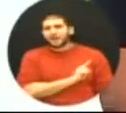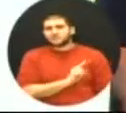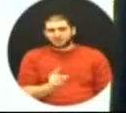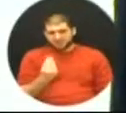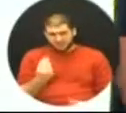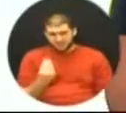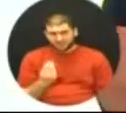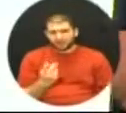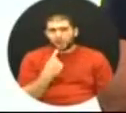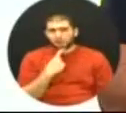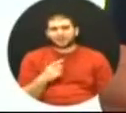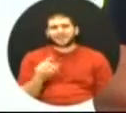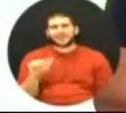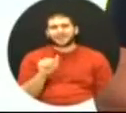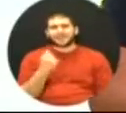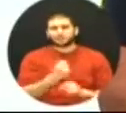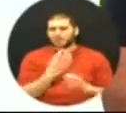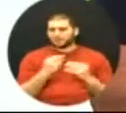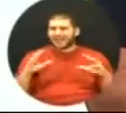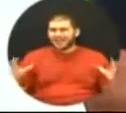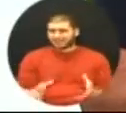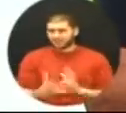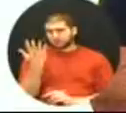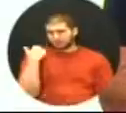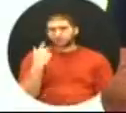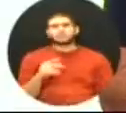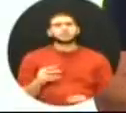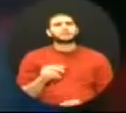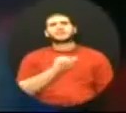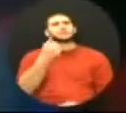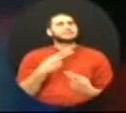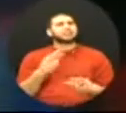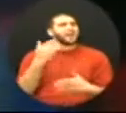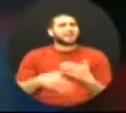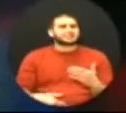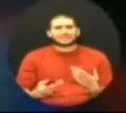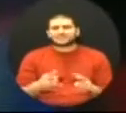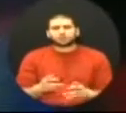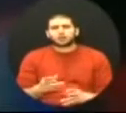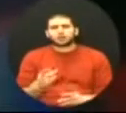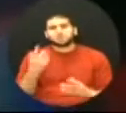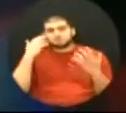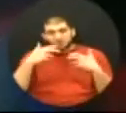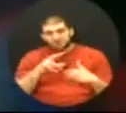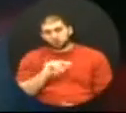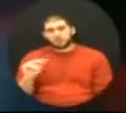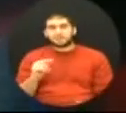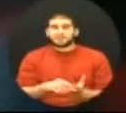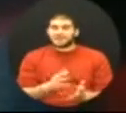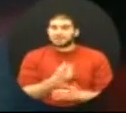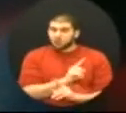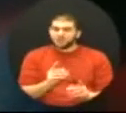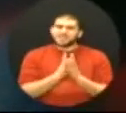רגע, אומר את האלה, עשינו המון הצהרות כאלה. נכון. אז קודם כל, אי אפשר להפסיק. אי אפשר להפסיק בגלל שאחרת